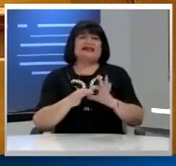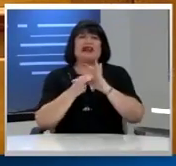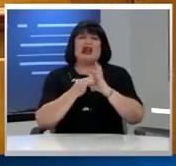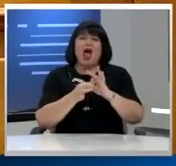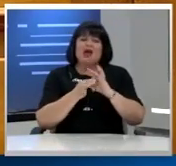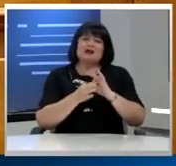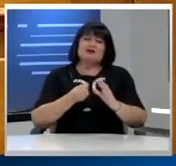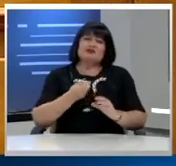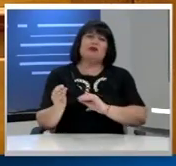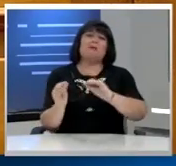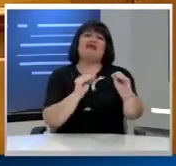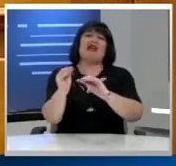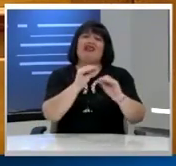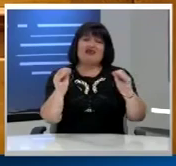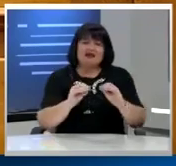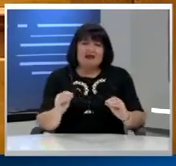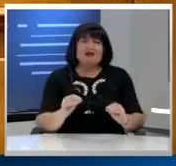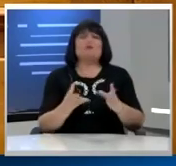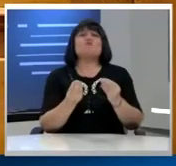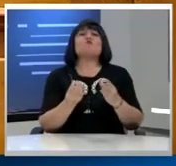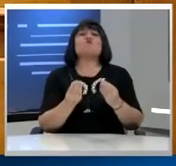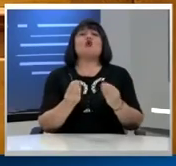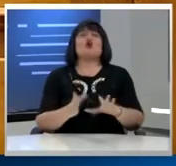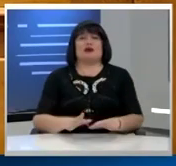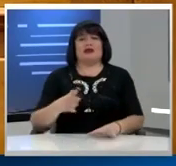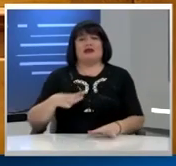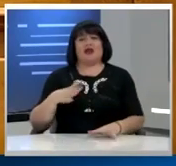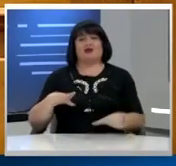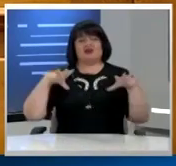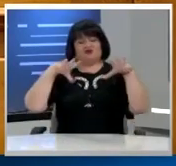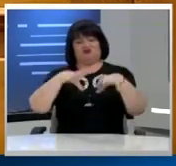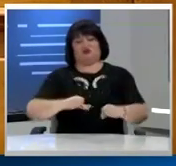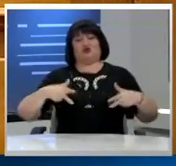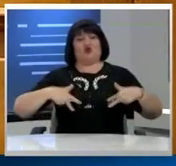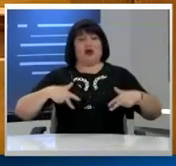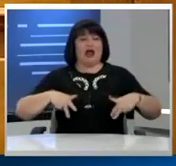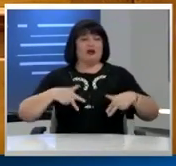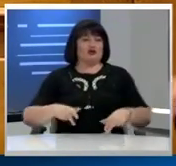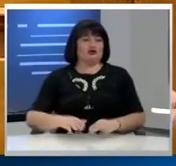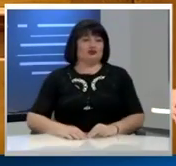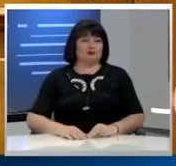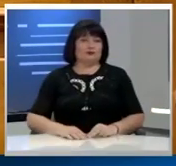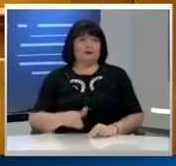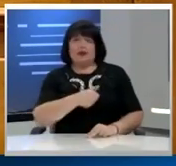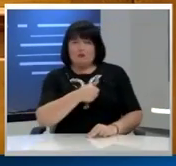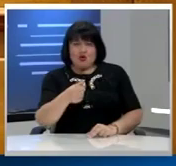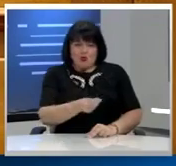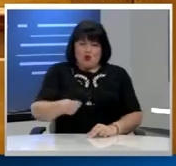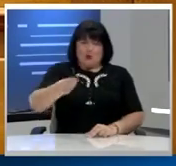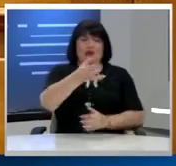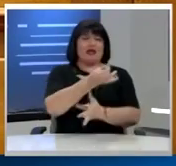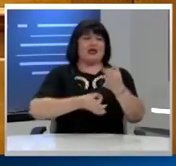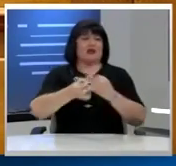συνεργατών, μετακλητών, θέλοντας να καταλάβει το κράτος. Και αν μένατε μόνο εκεί ήταν καλά, αλλά